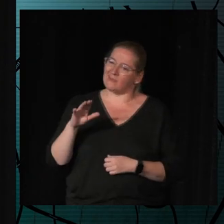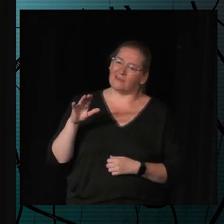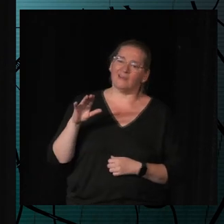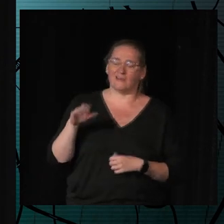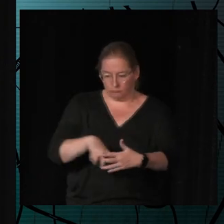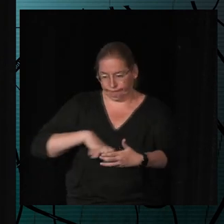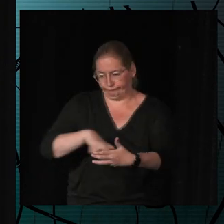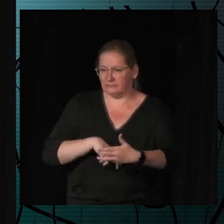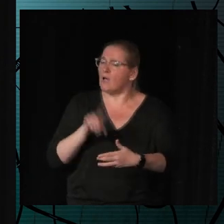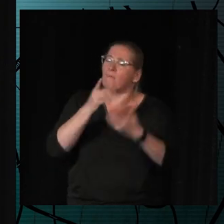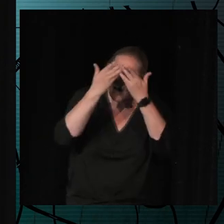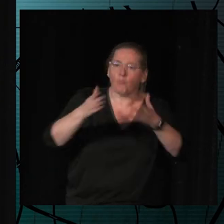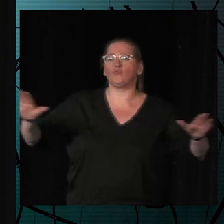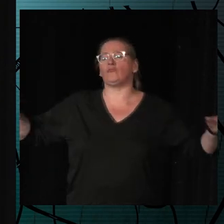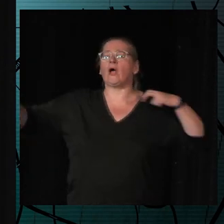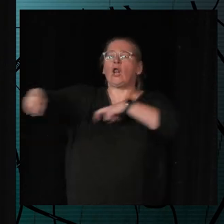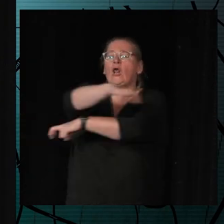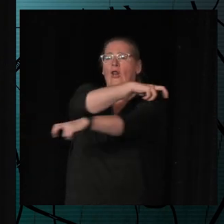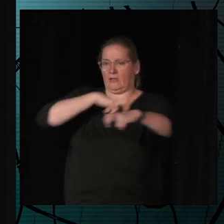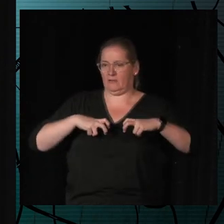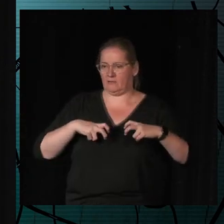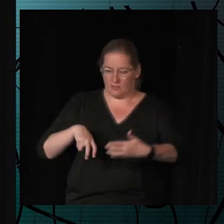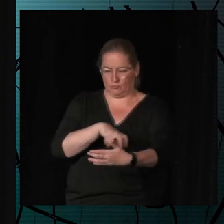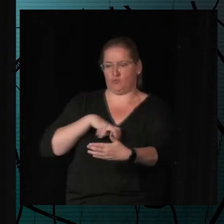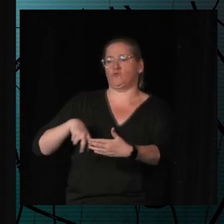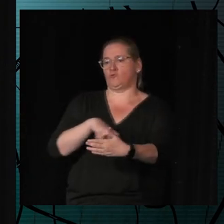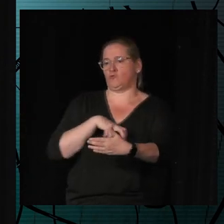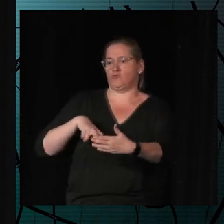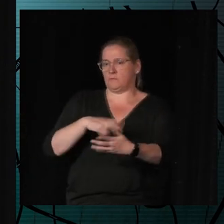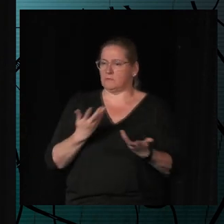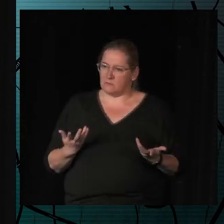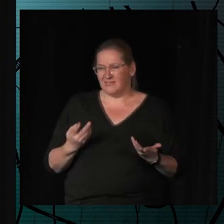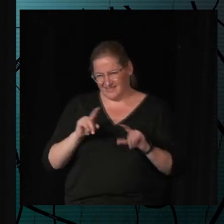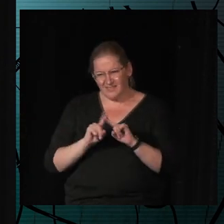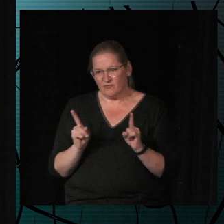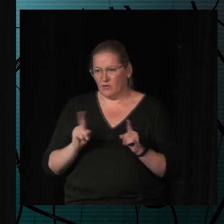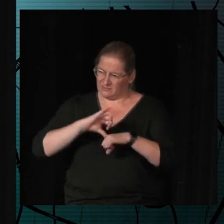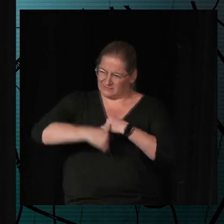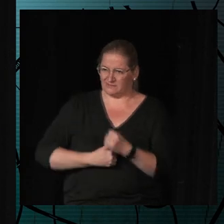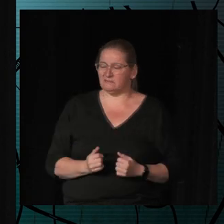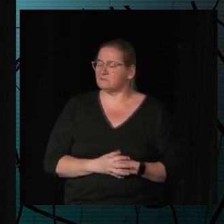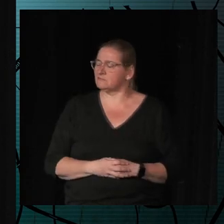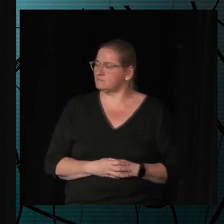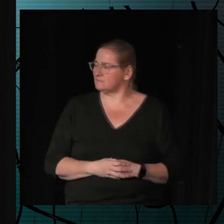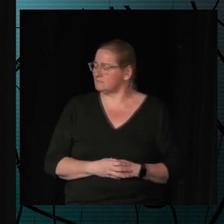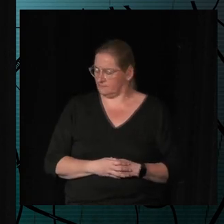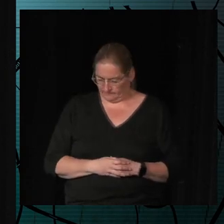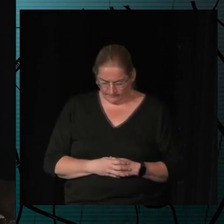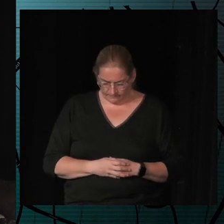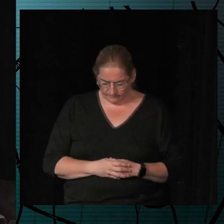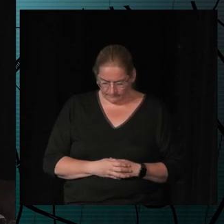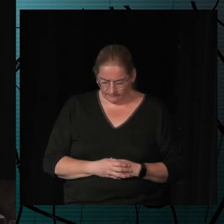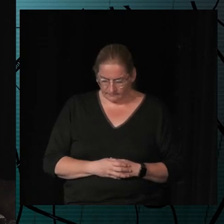ouvert on est vraiment sur des dans la partie en général sur sur le jeu on n'est pas sur les mê mécanique en fait vas-y vas-y non je